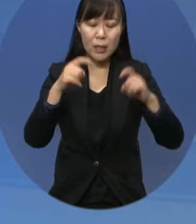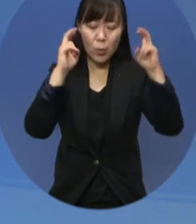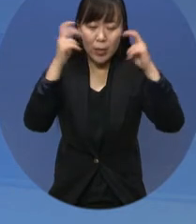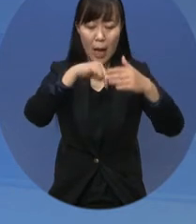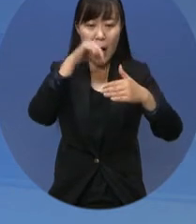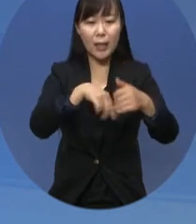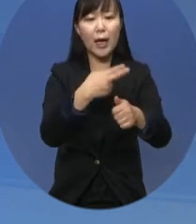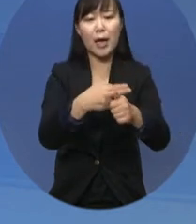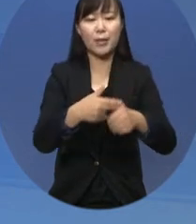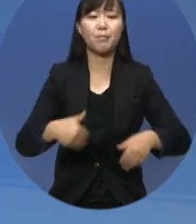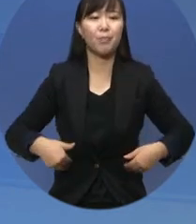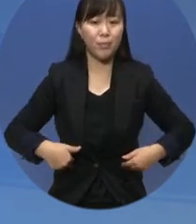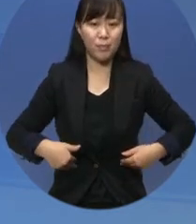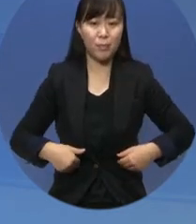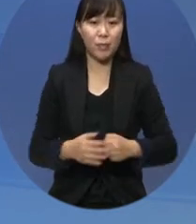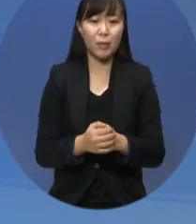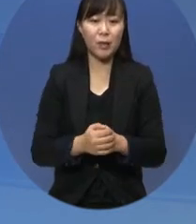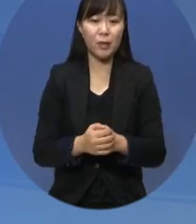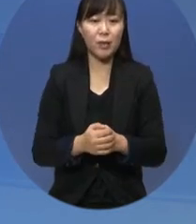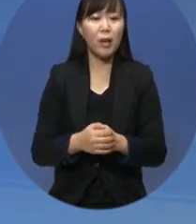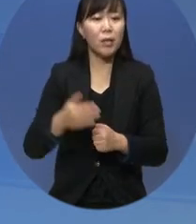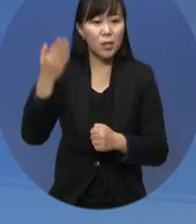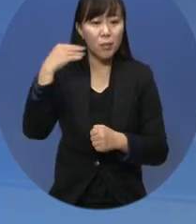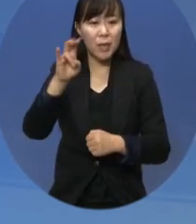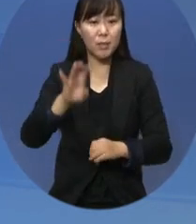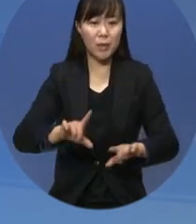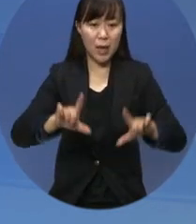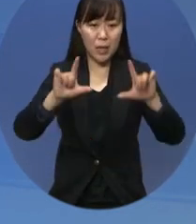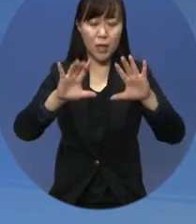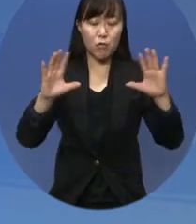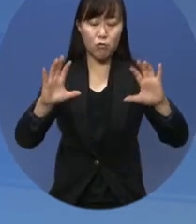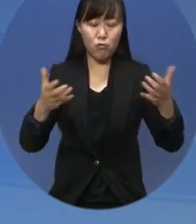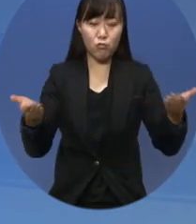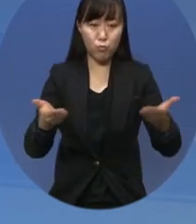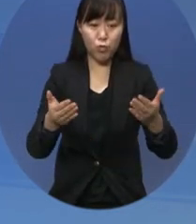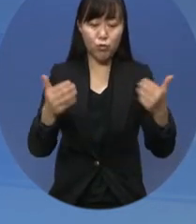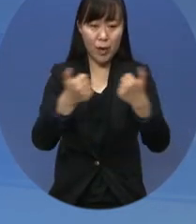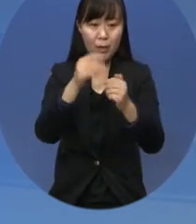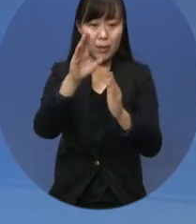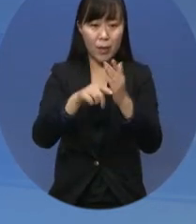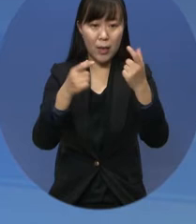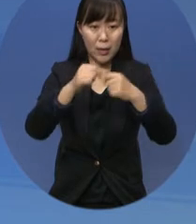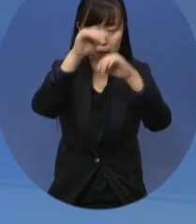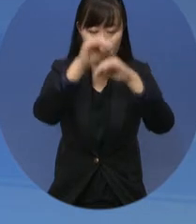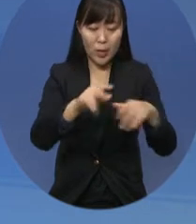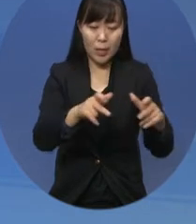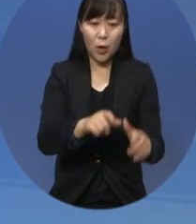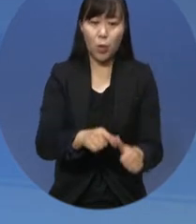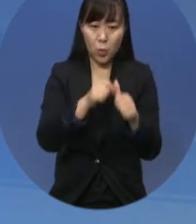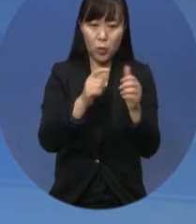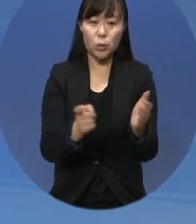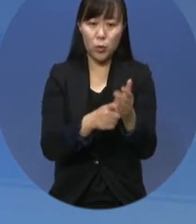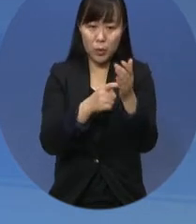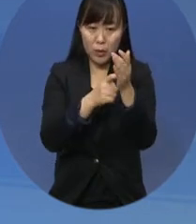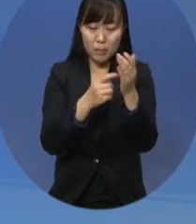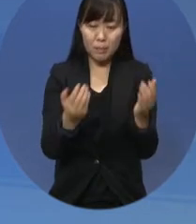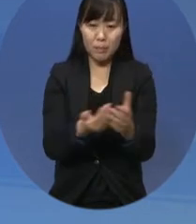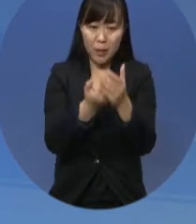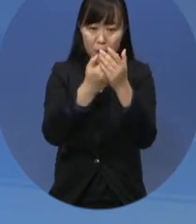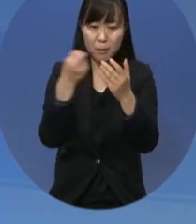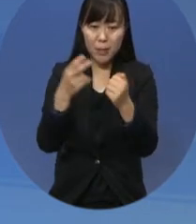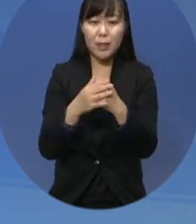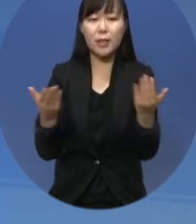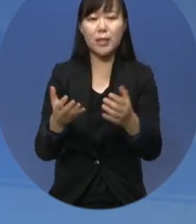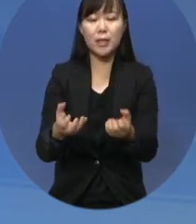활용해야 합니다. 정부는 지난달 24일 국무회의에서 이 같은 내용을 담은 장애인 고용 촉진 및